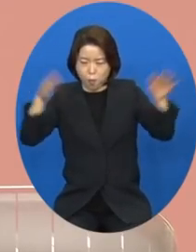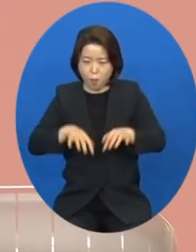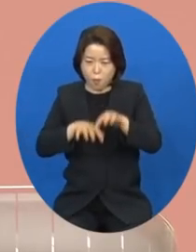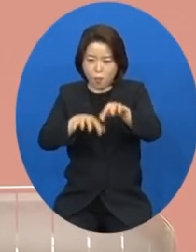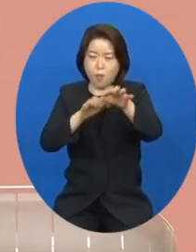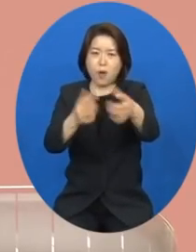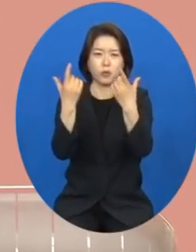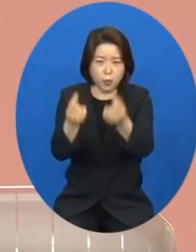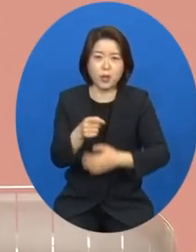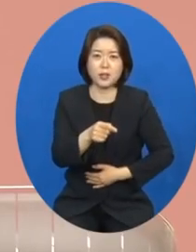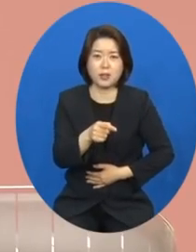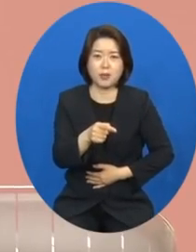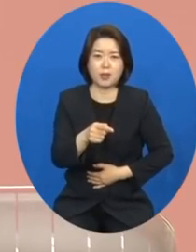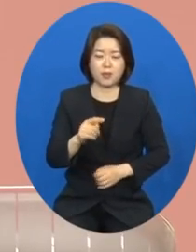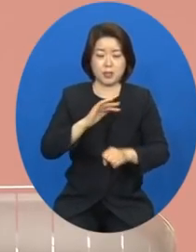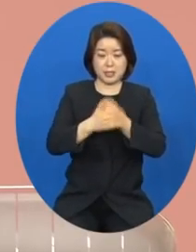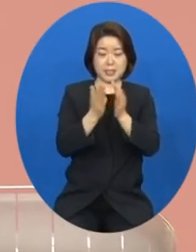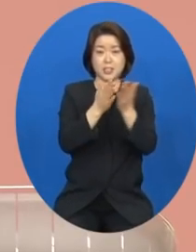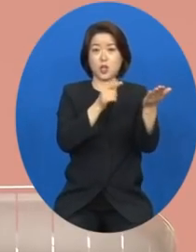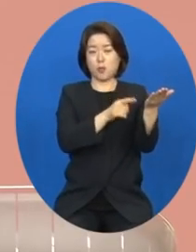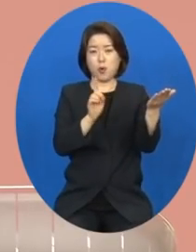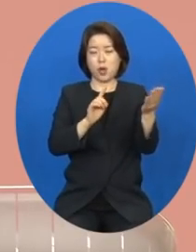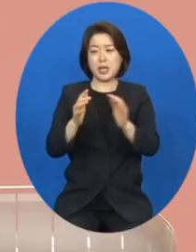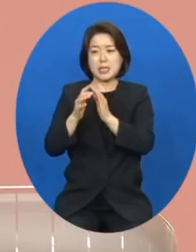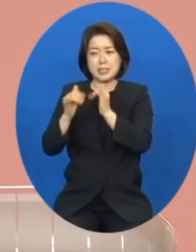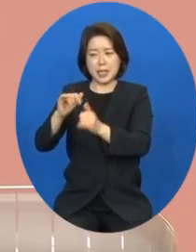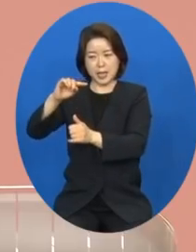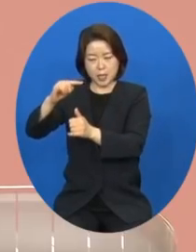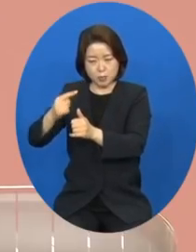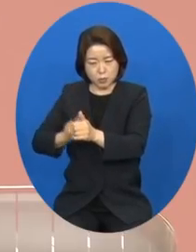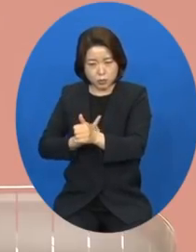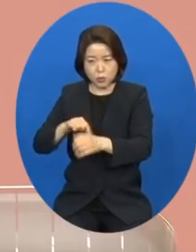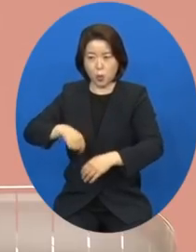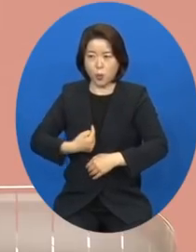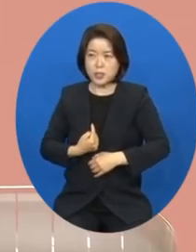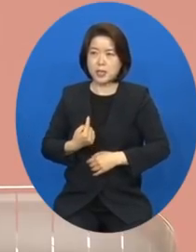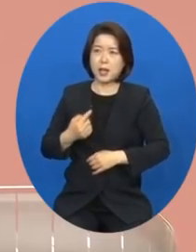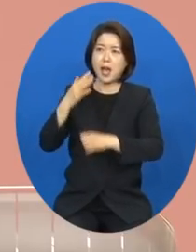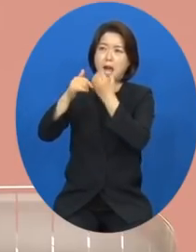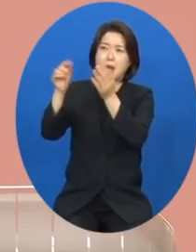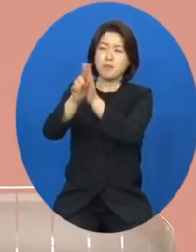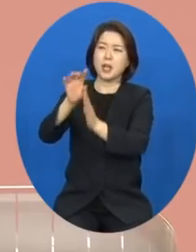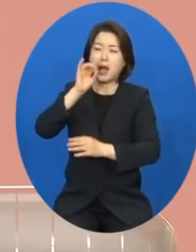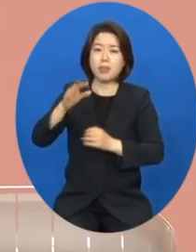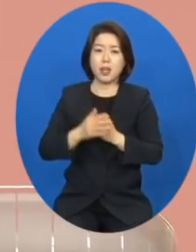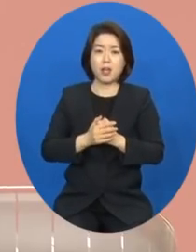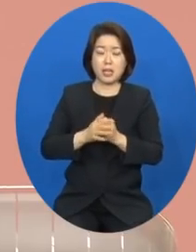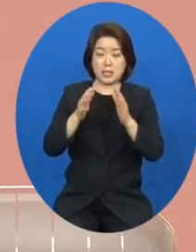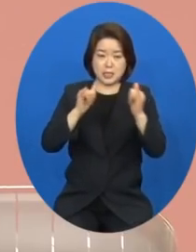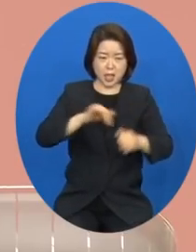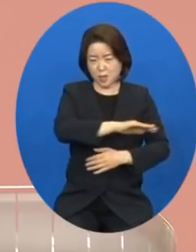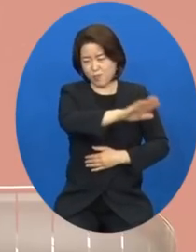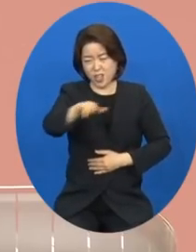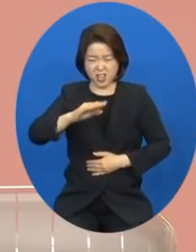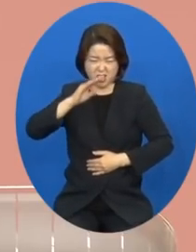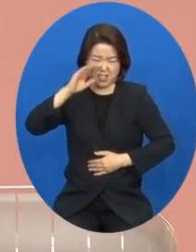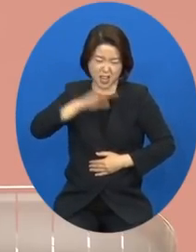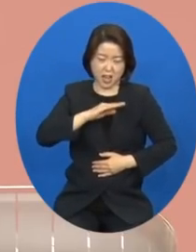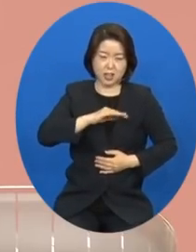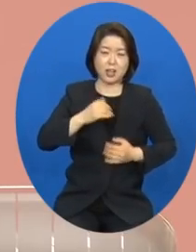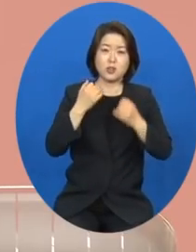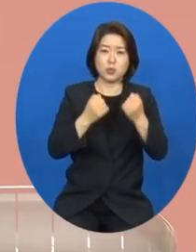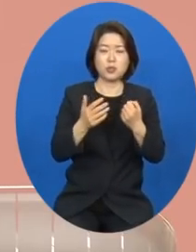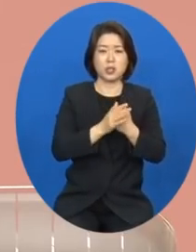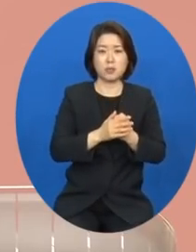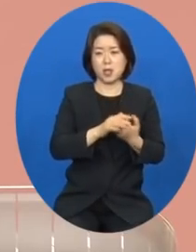성경은 뭐라고 하냐면 인간은 스스로 절대 하나님을 믿을 수 없습니다 인간은 다 악한 죄인이 라서 더 영적으로 죽었기 때문에